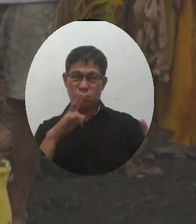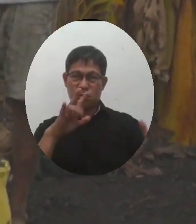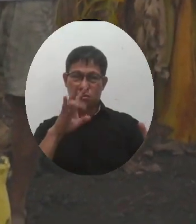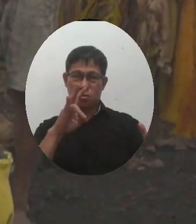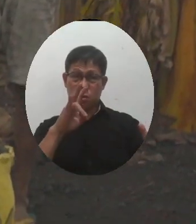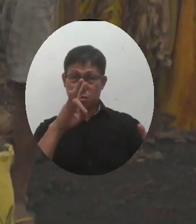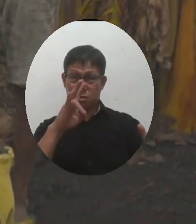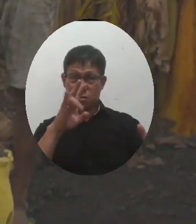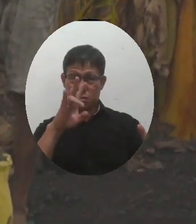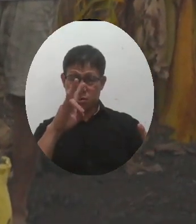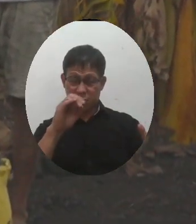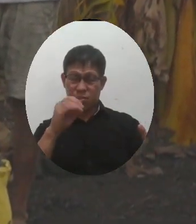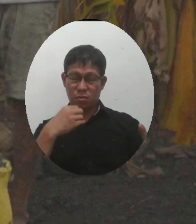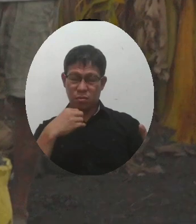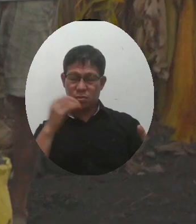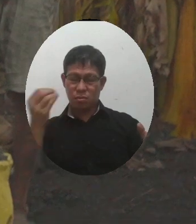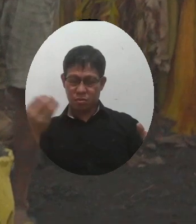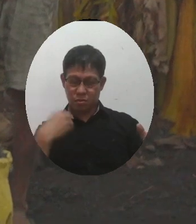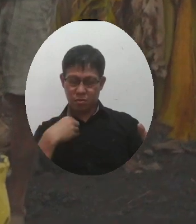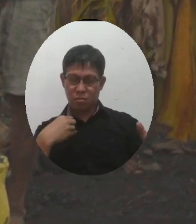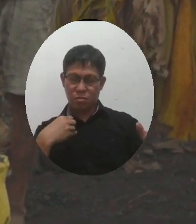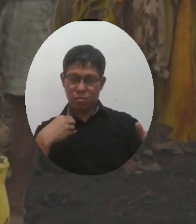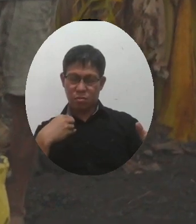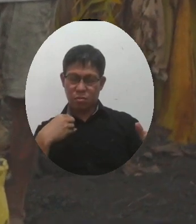Depende kasi sa may-ari eh.